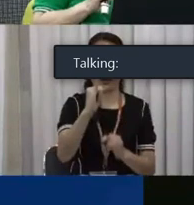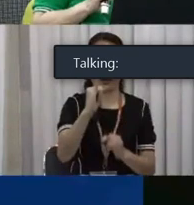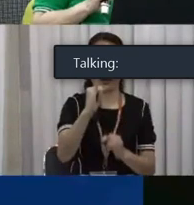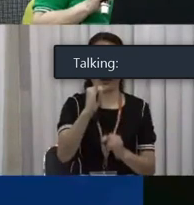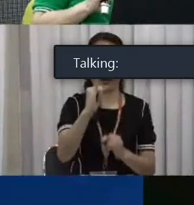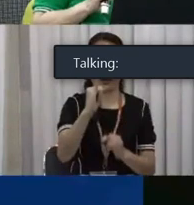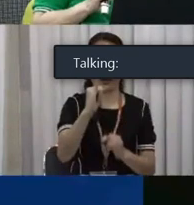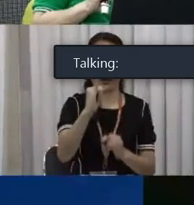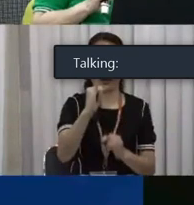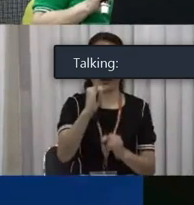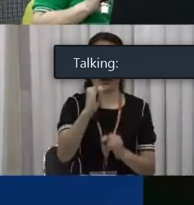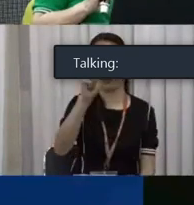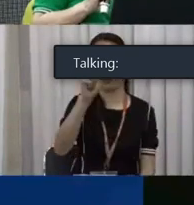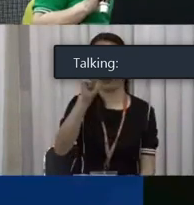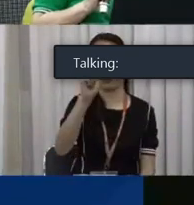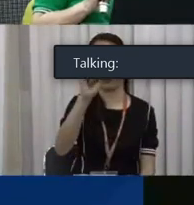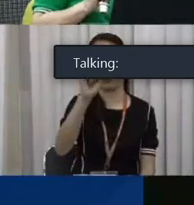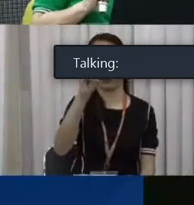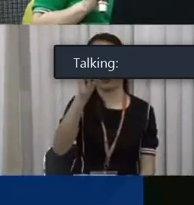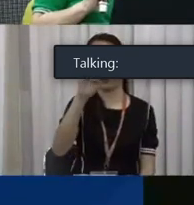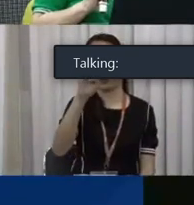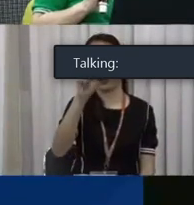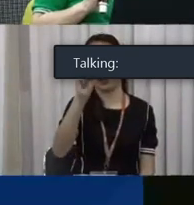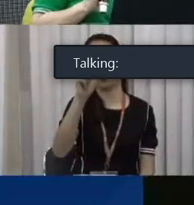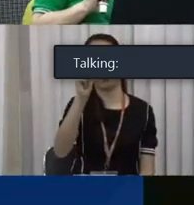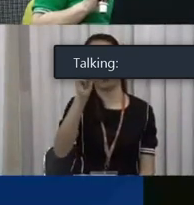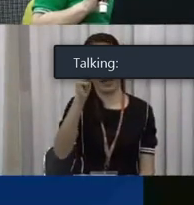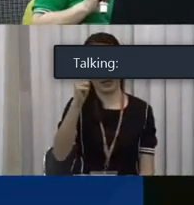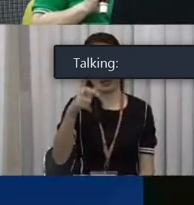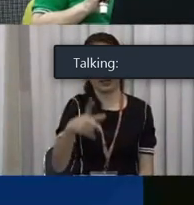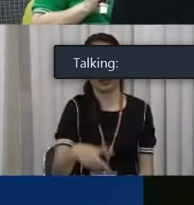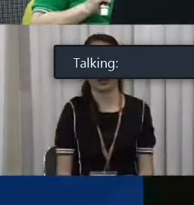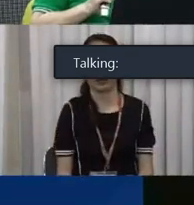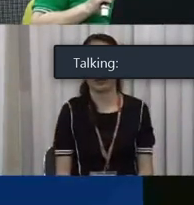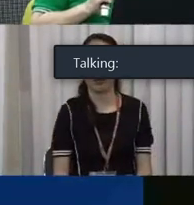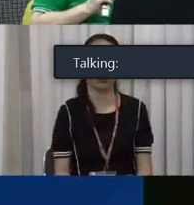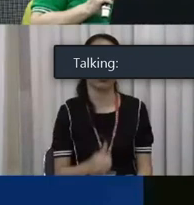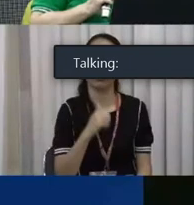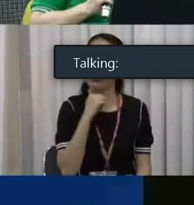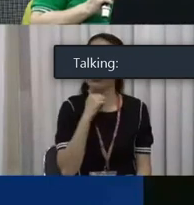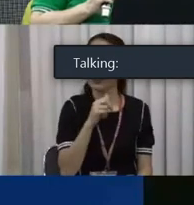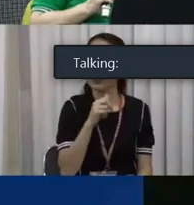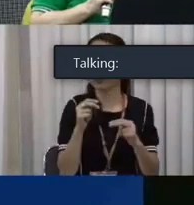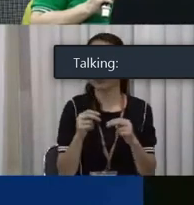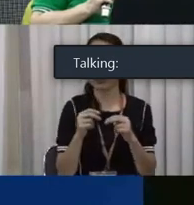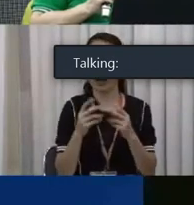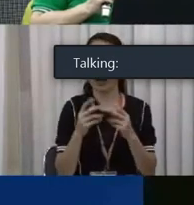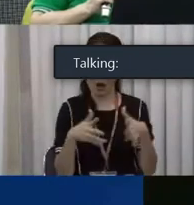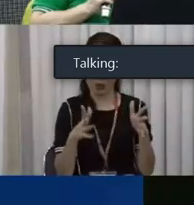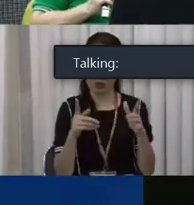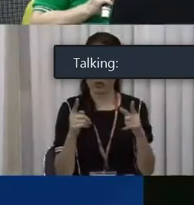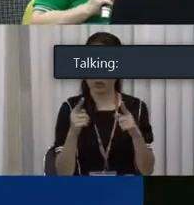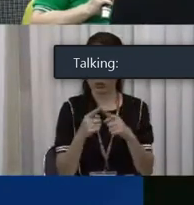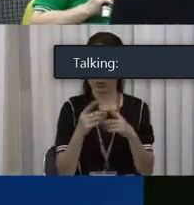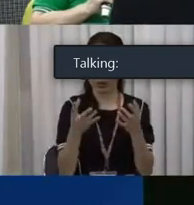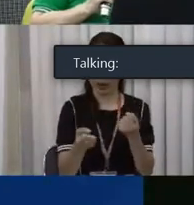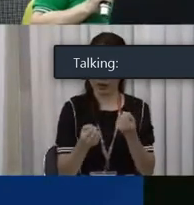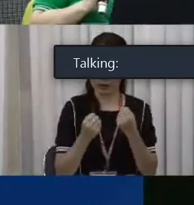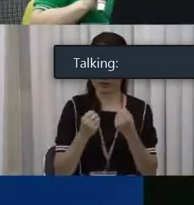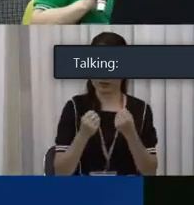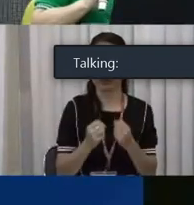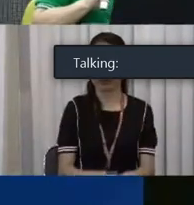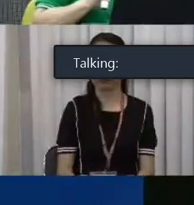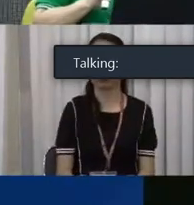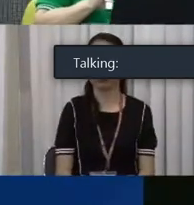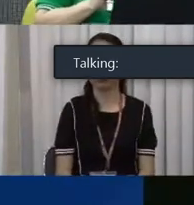ginansya. Mura ra po nag-sari-sari store nga later on mahimong sira-sira store. So,